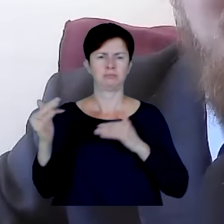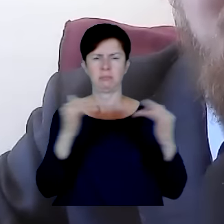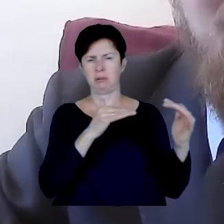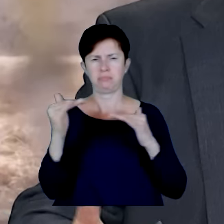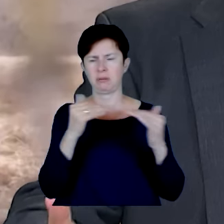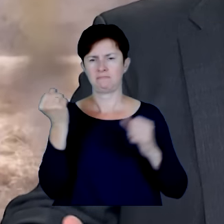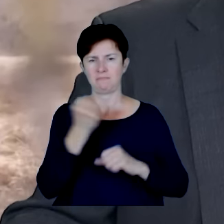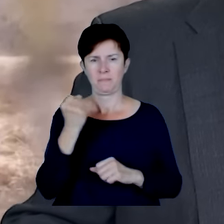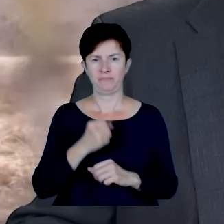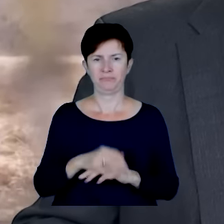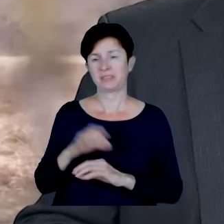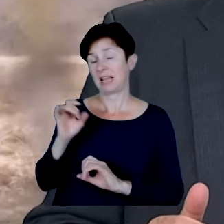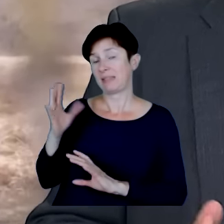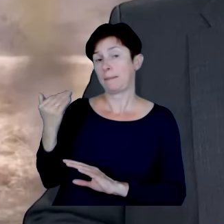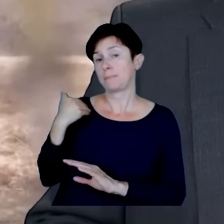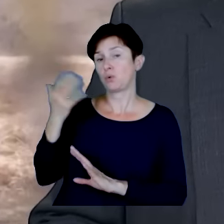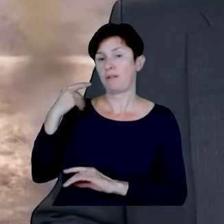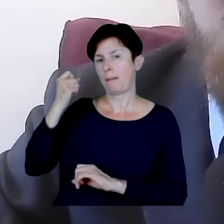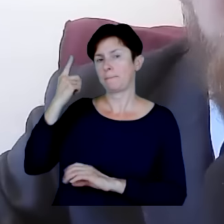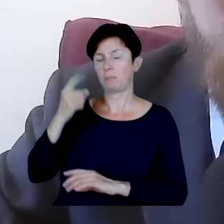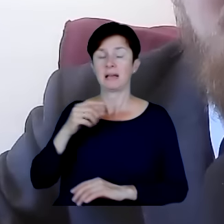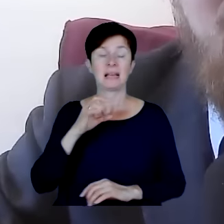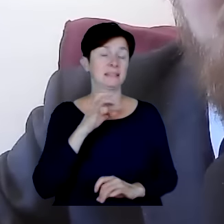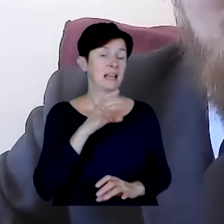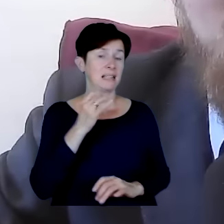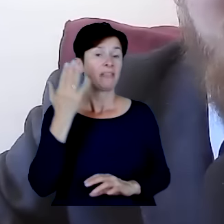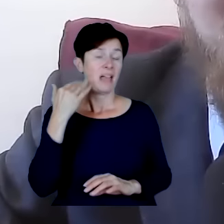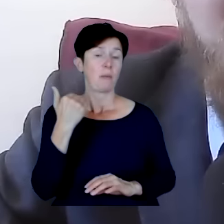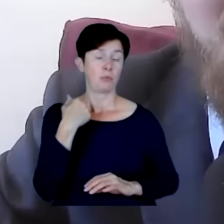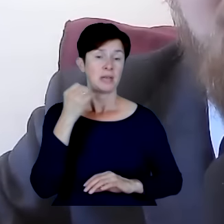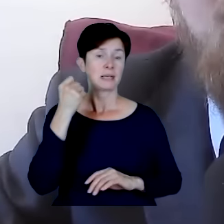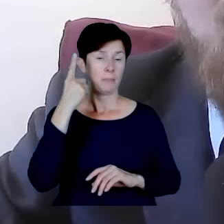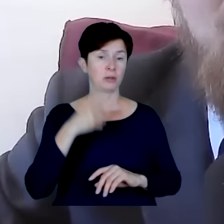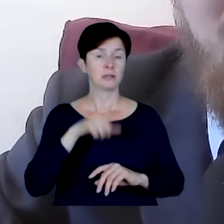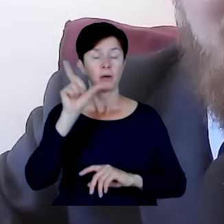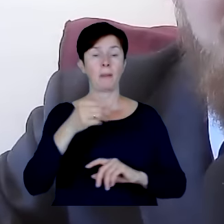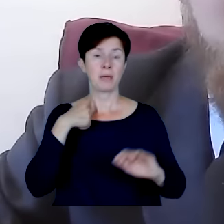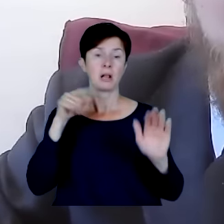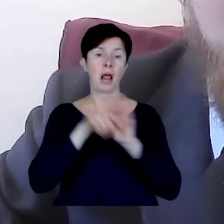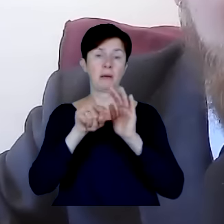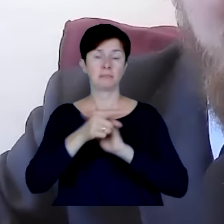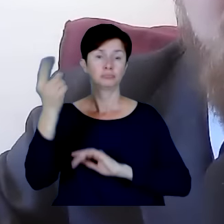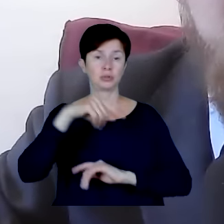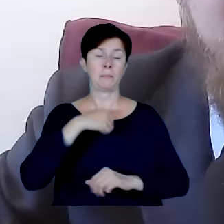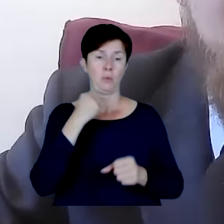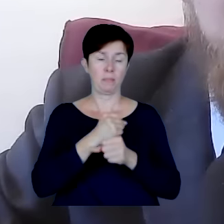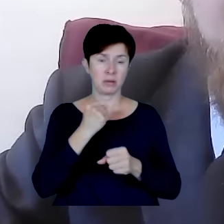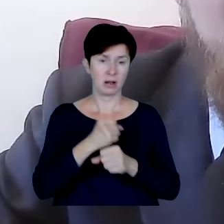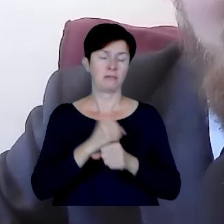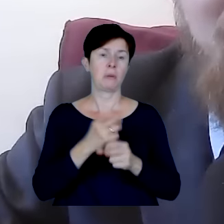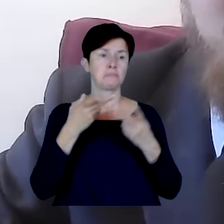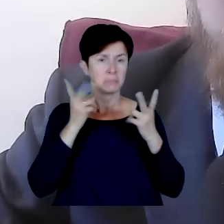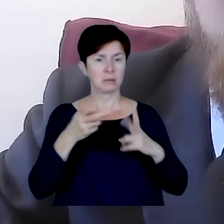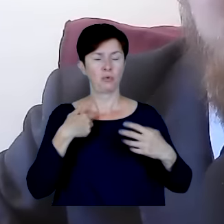taki był pomysł, może tak. Oczywiście, taki był pomysł, wie pan. Byli imigranci, którzy pracowali i którzy się realnie też integrowali, a czasem